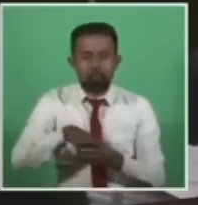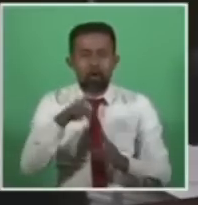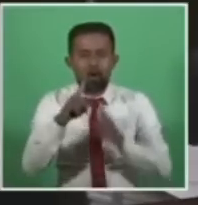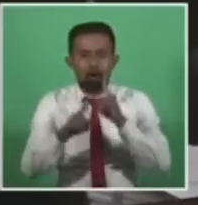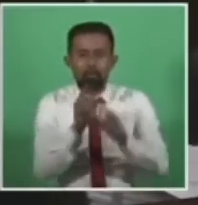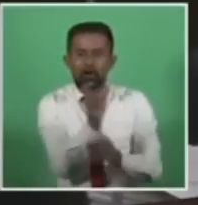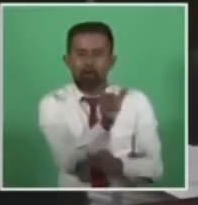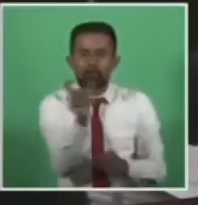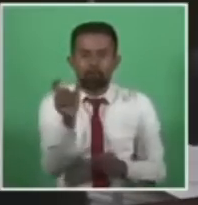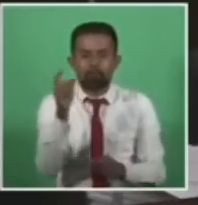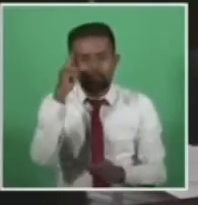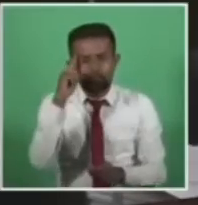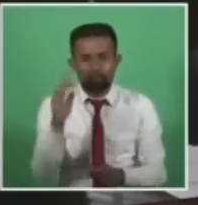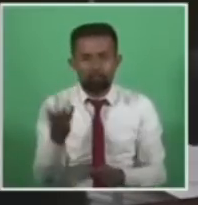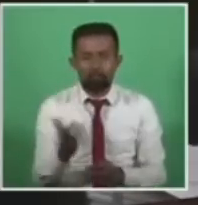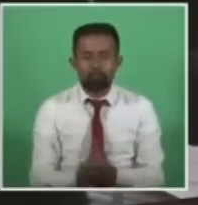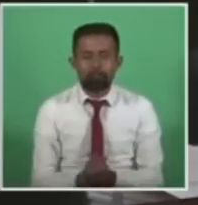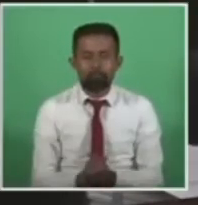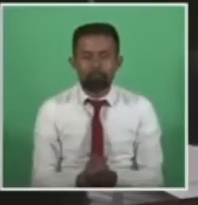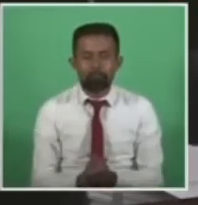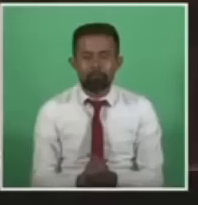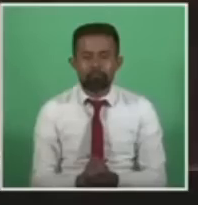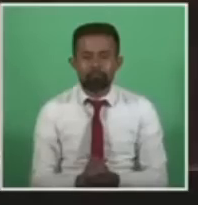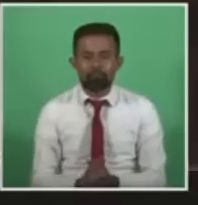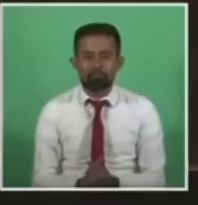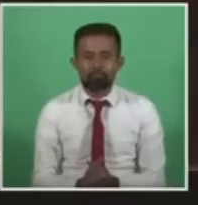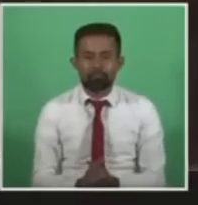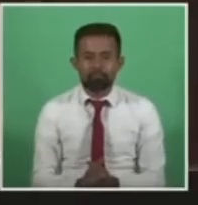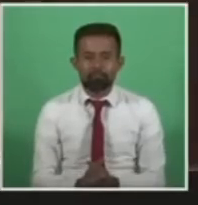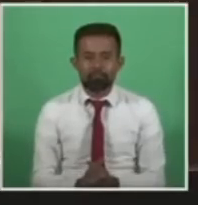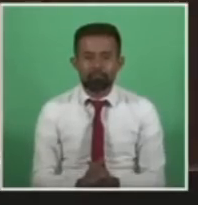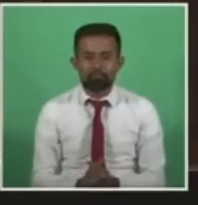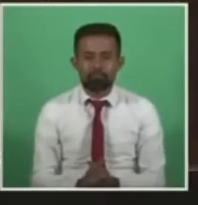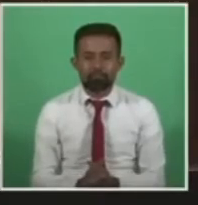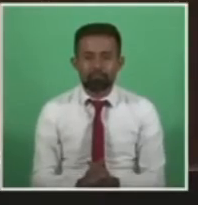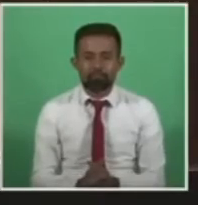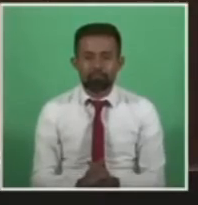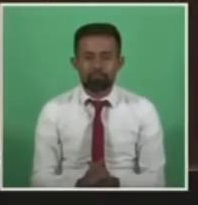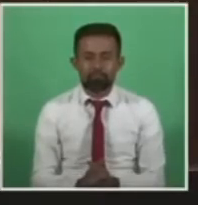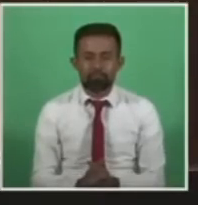යුතු වචන මොනවද කියලා ඒක නත් නැත්නම් මගේ විවාදය අසල් කරන ස්තුතියි මුලා